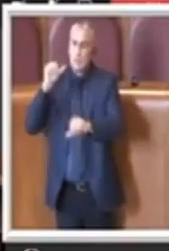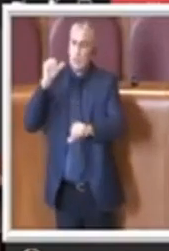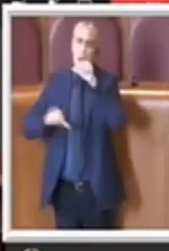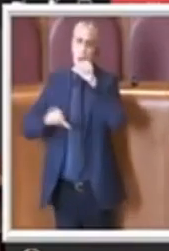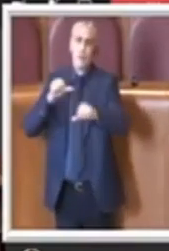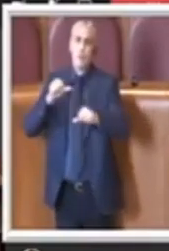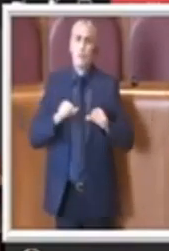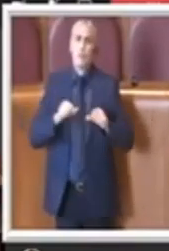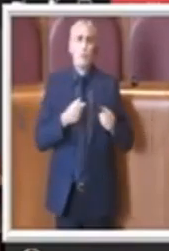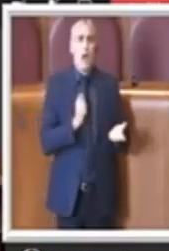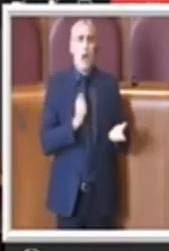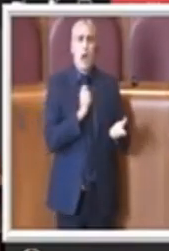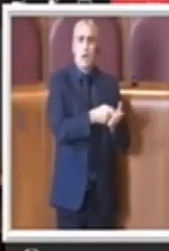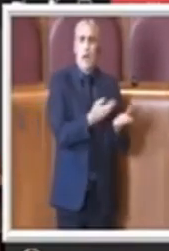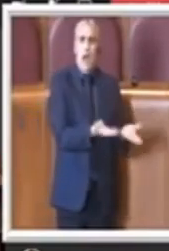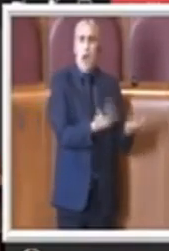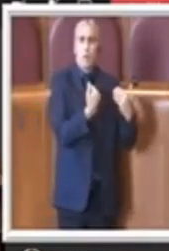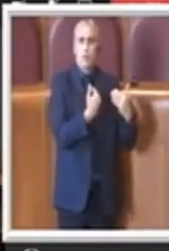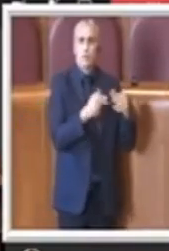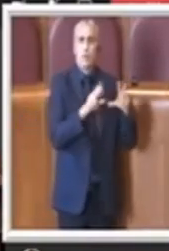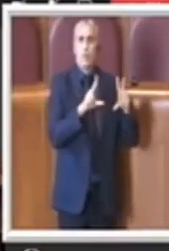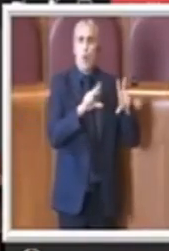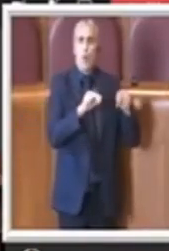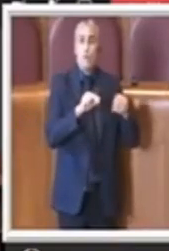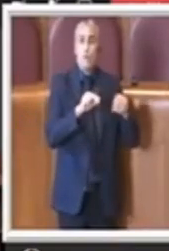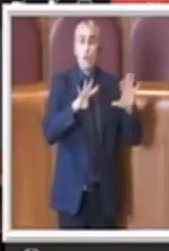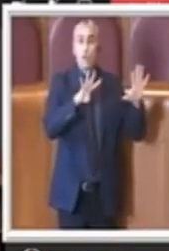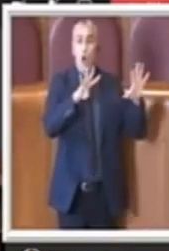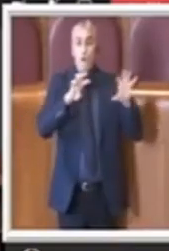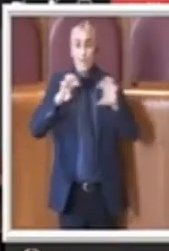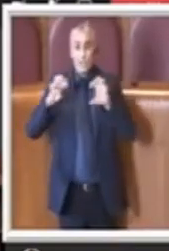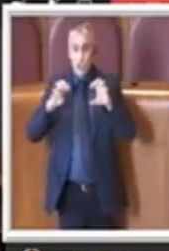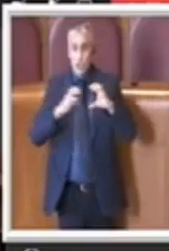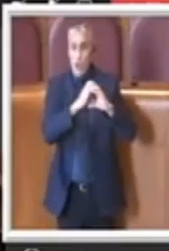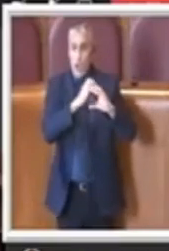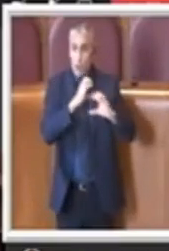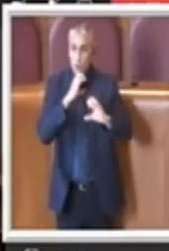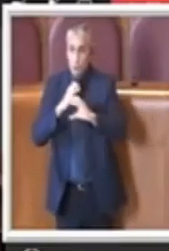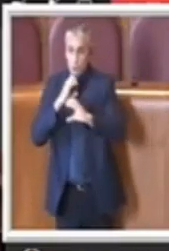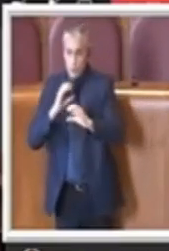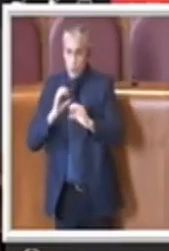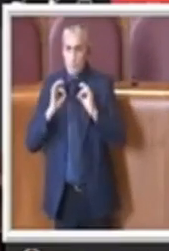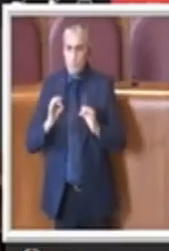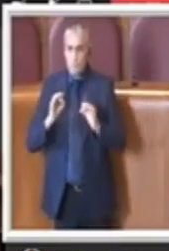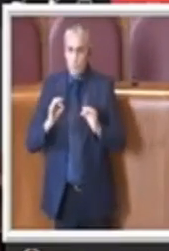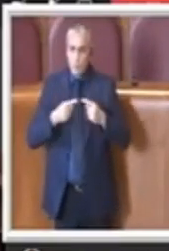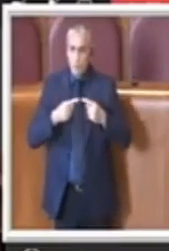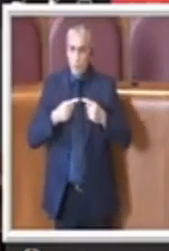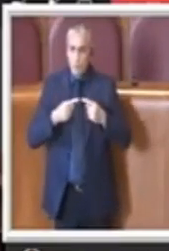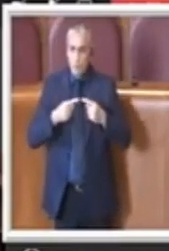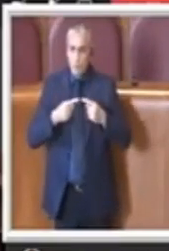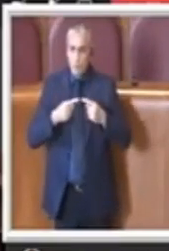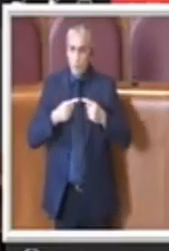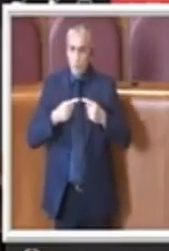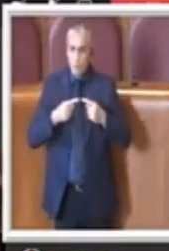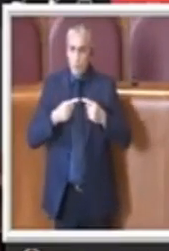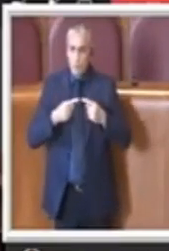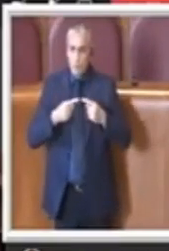nuovi stiamo a 900 autobus che durante questa consigliatura verranno